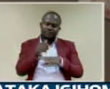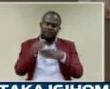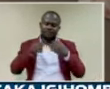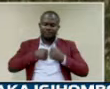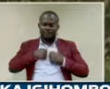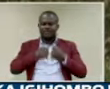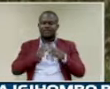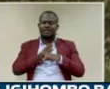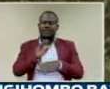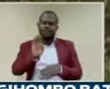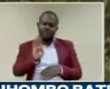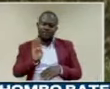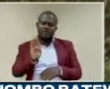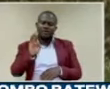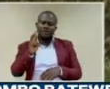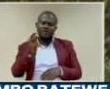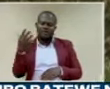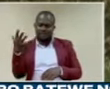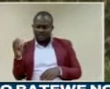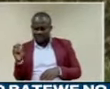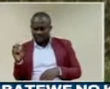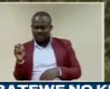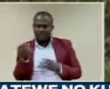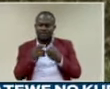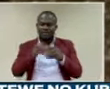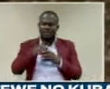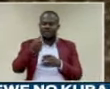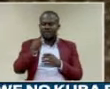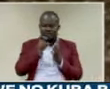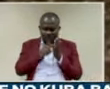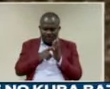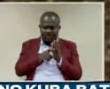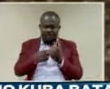y'u Rwanda agera kuri miliyoni 250 ubariye mwizo nkuko